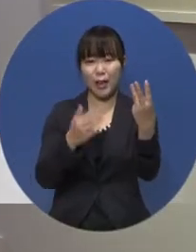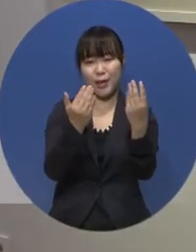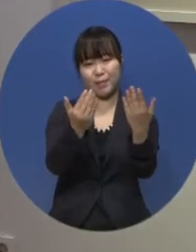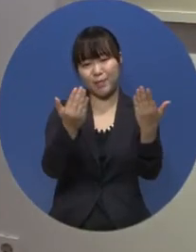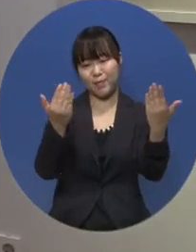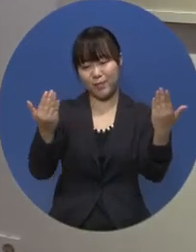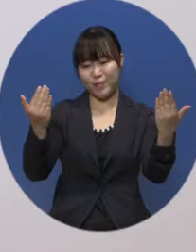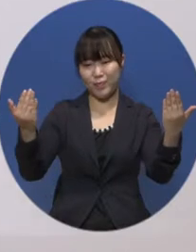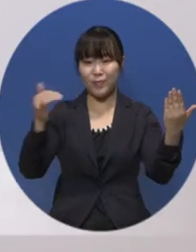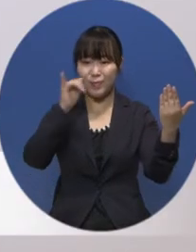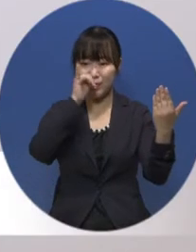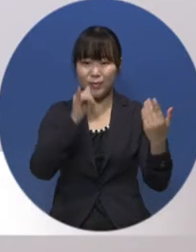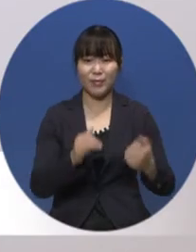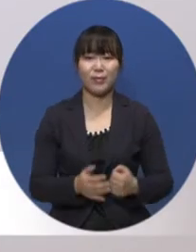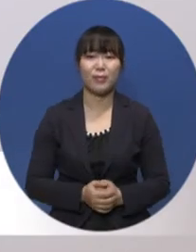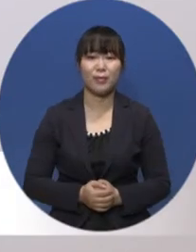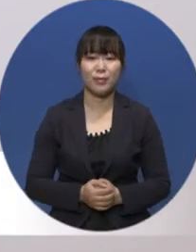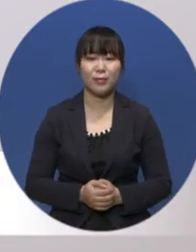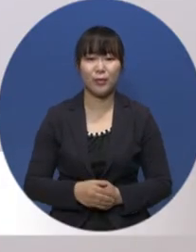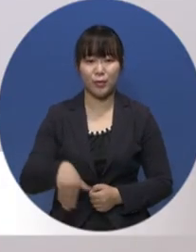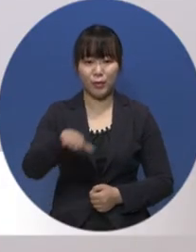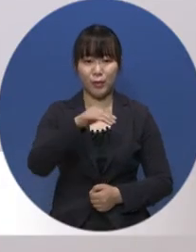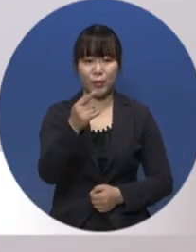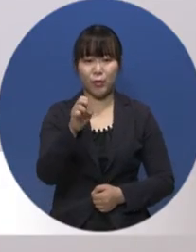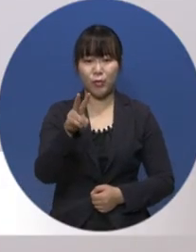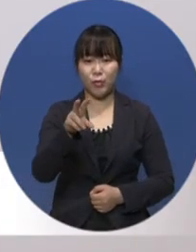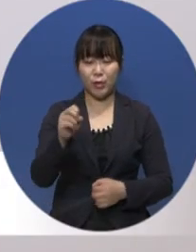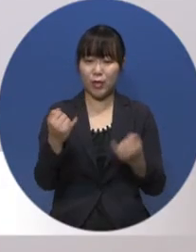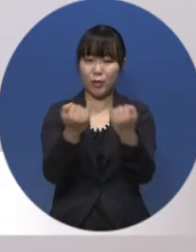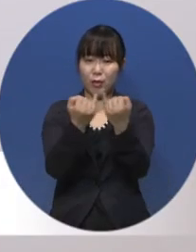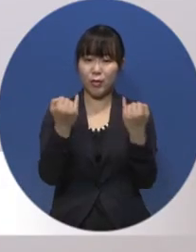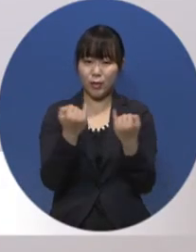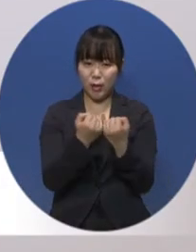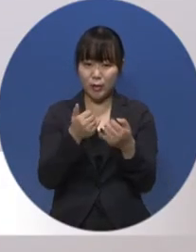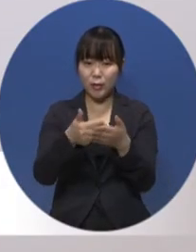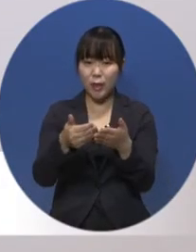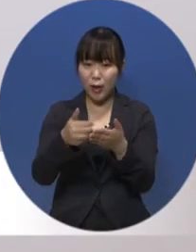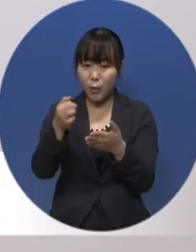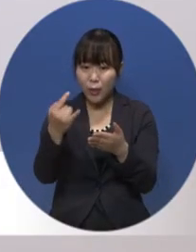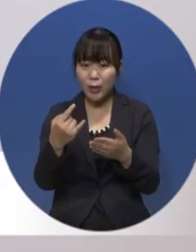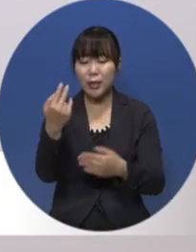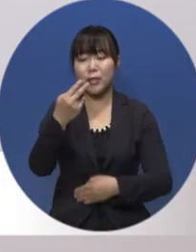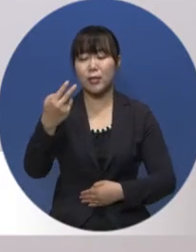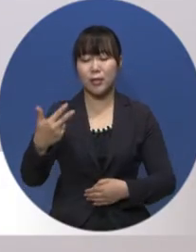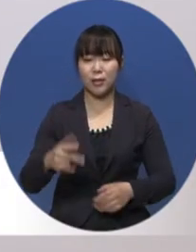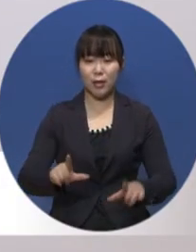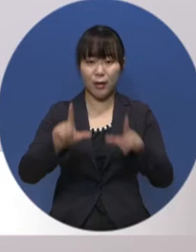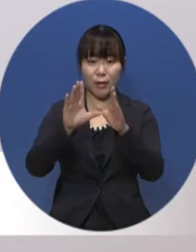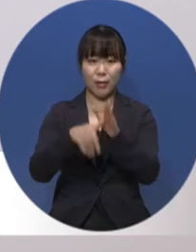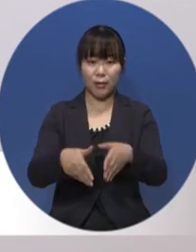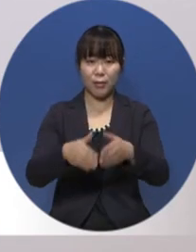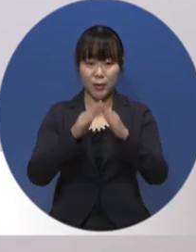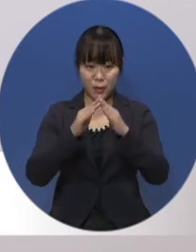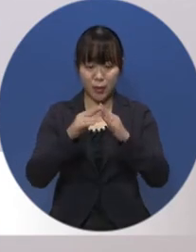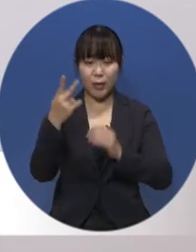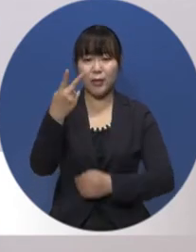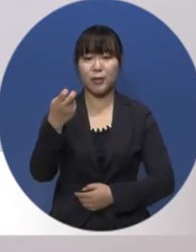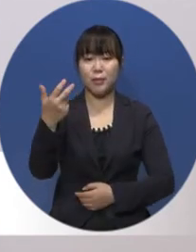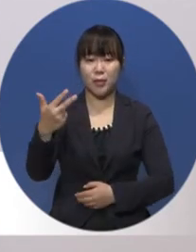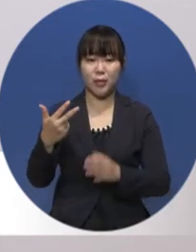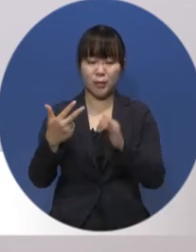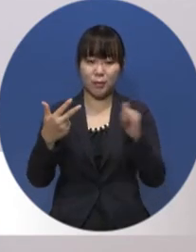있습니다. 저희 광양 여성 작가회는 2007년에 설립하여